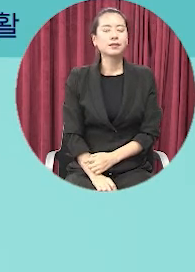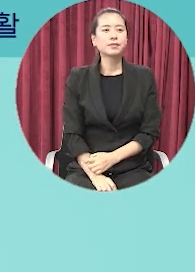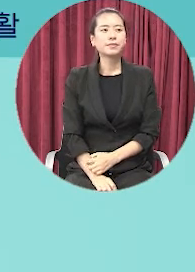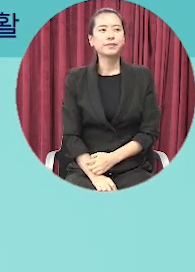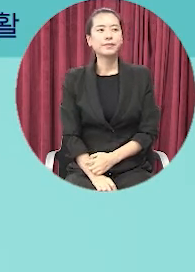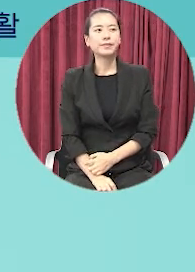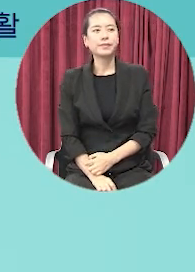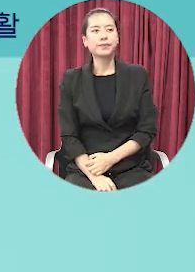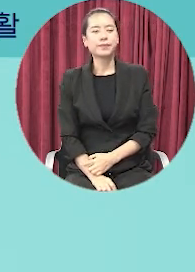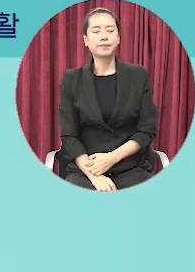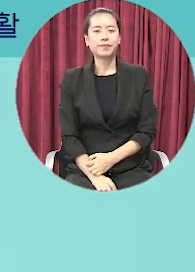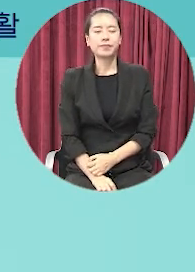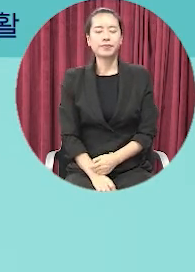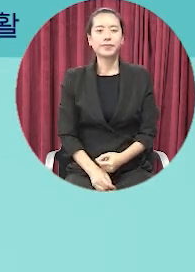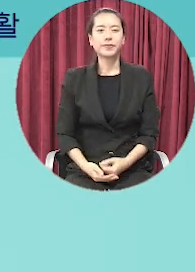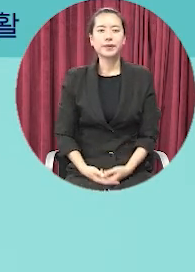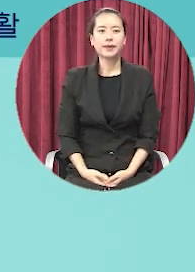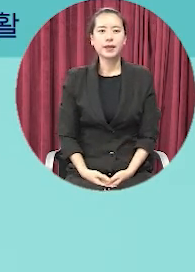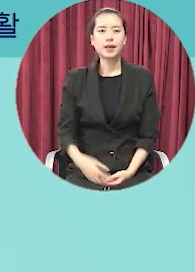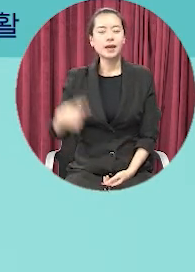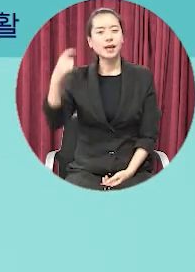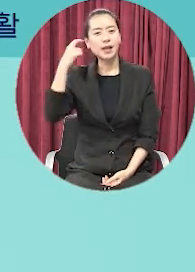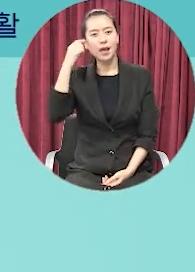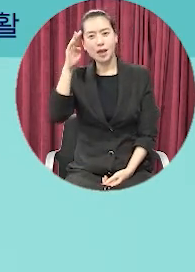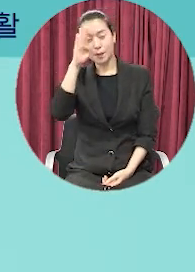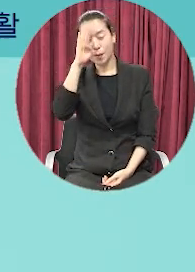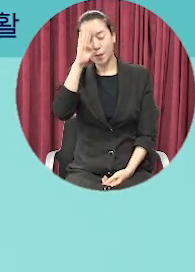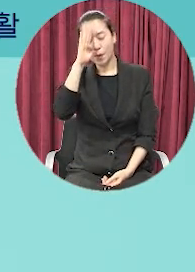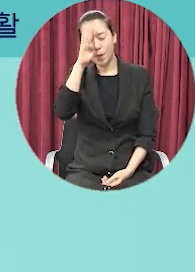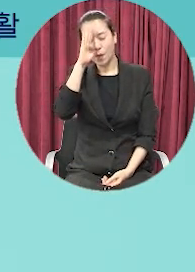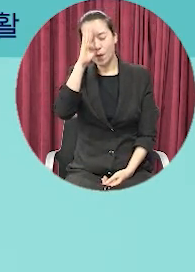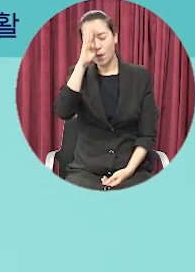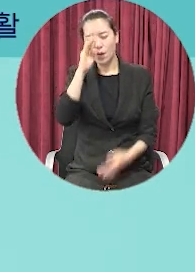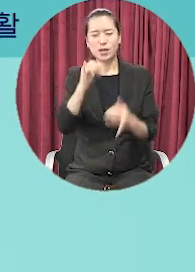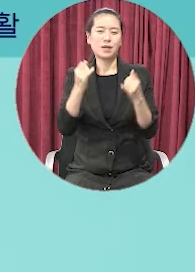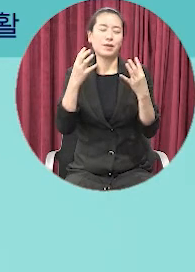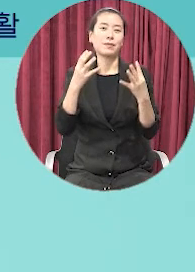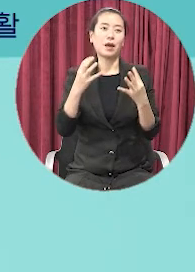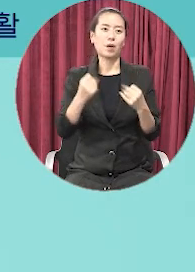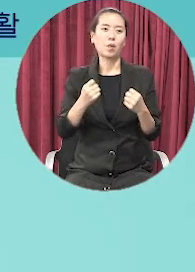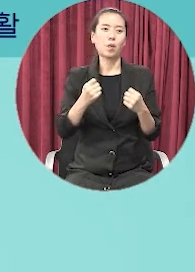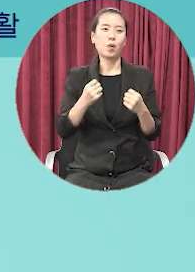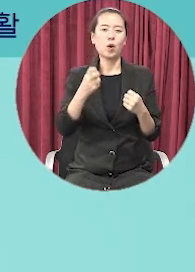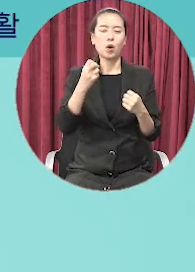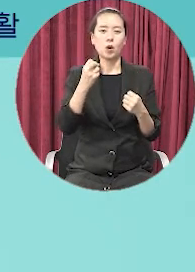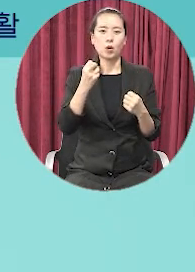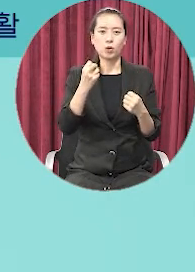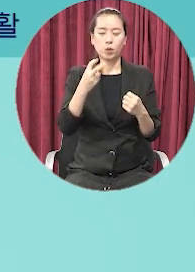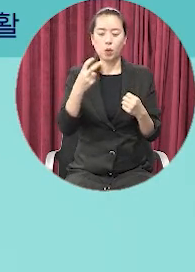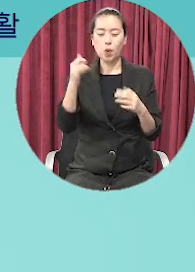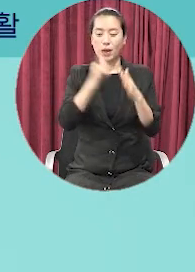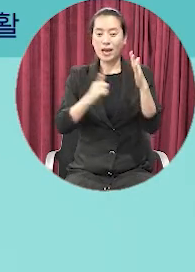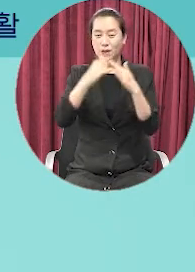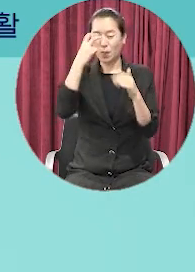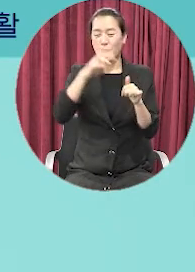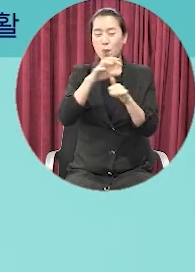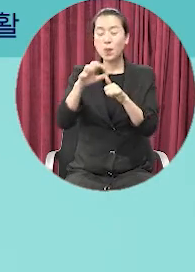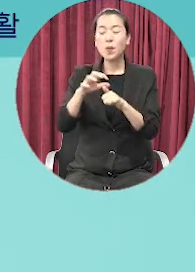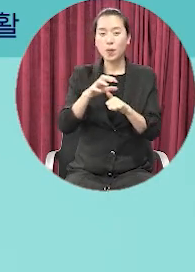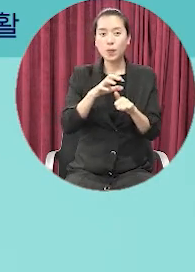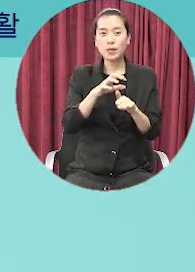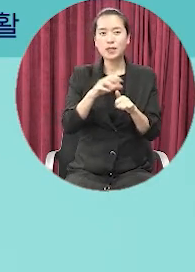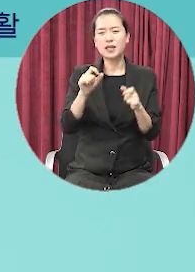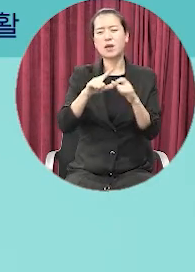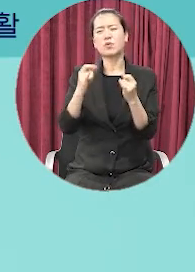스트로크과 같은 뇌병변 환자가 좀 더 많았고요. 그 다음에 가족 케어기버의 경우에는